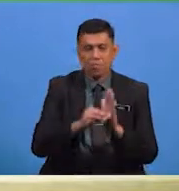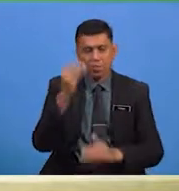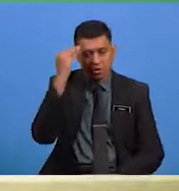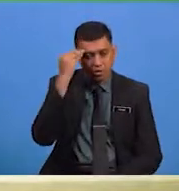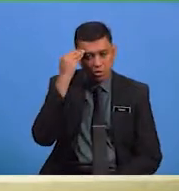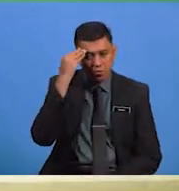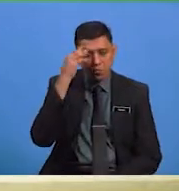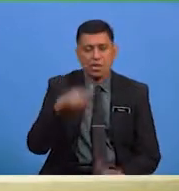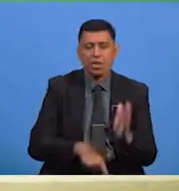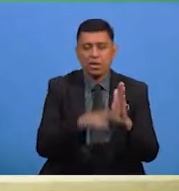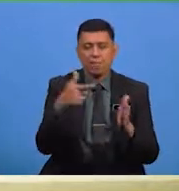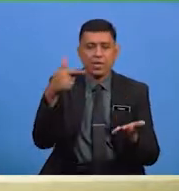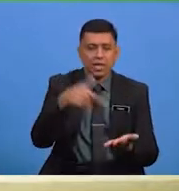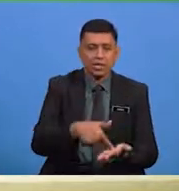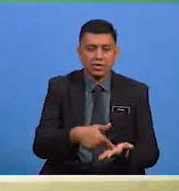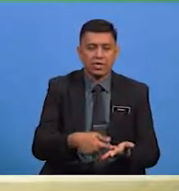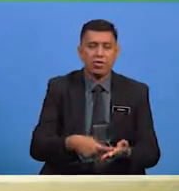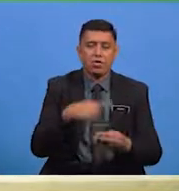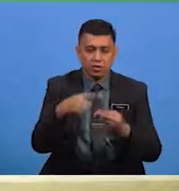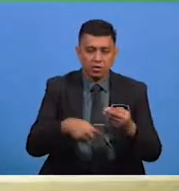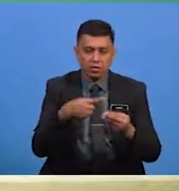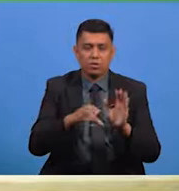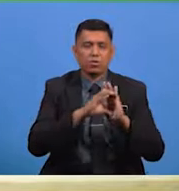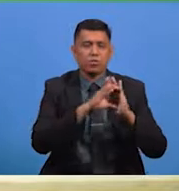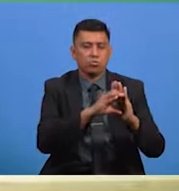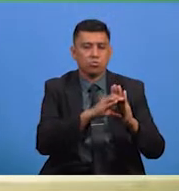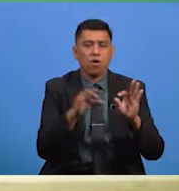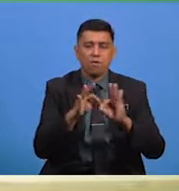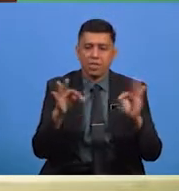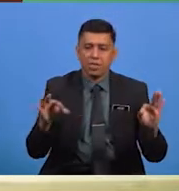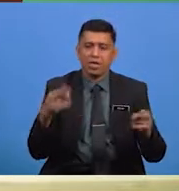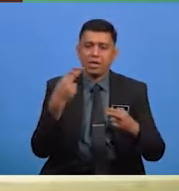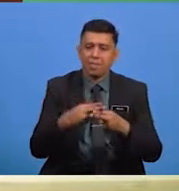lebih lanjut tentang contoh frasa nama.